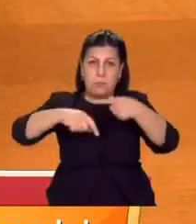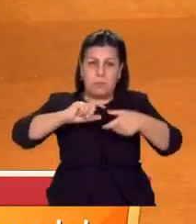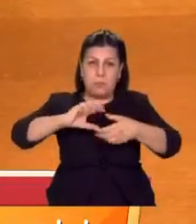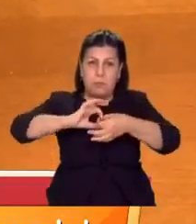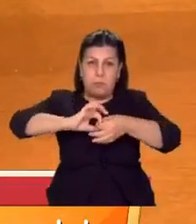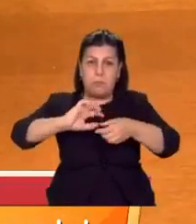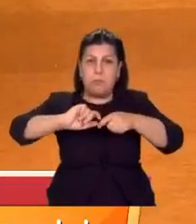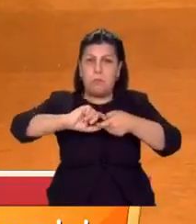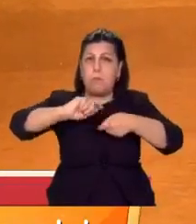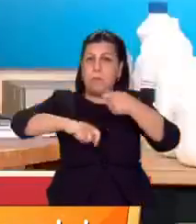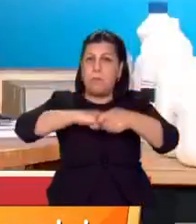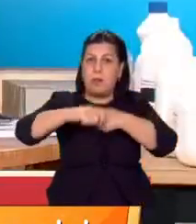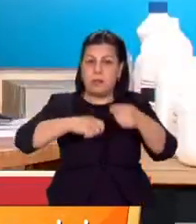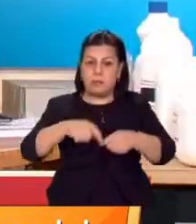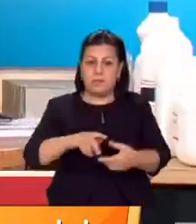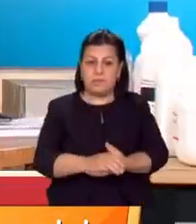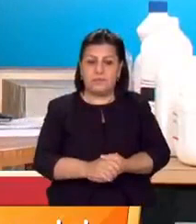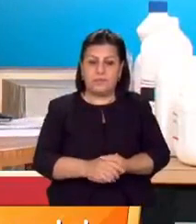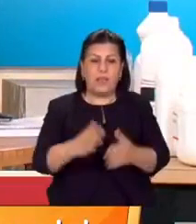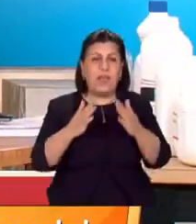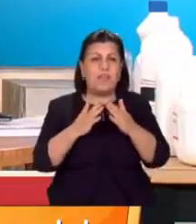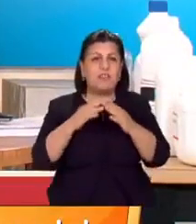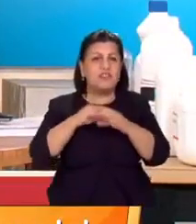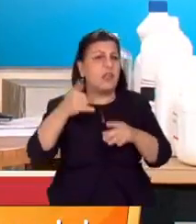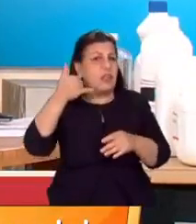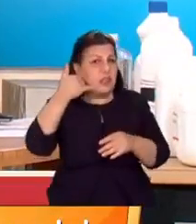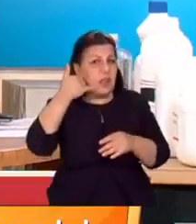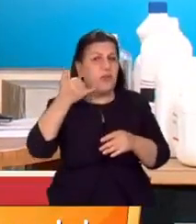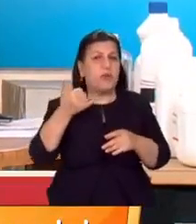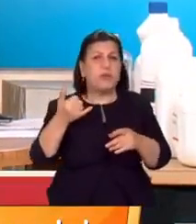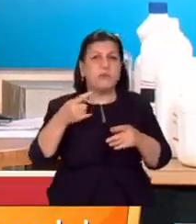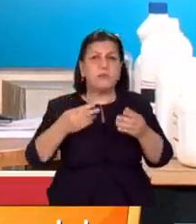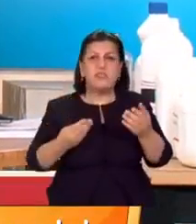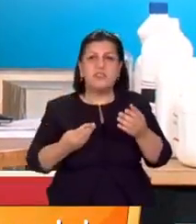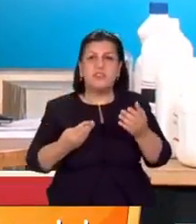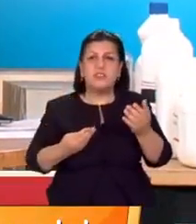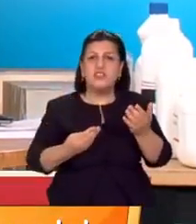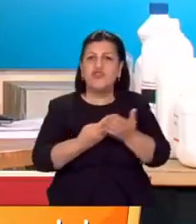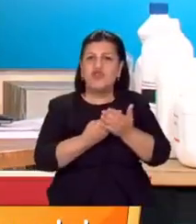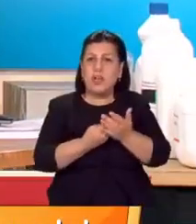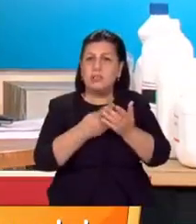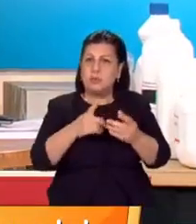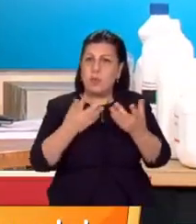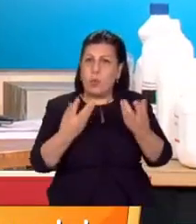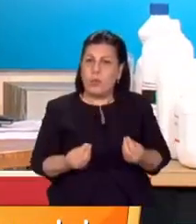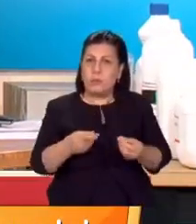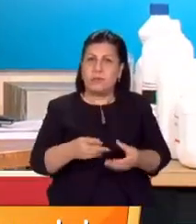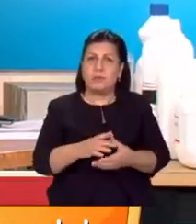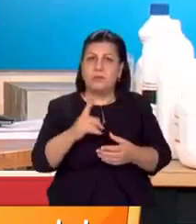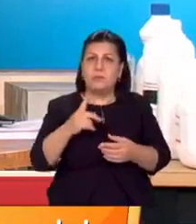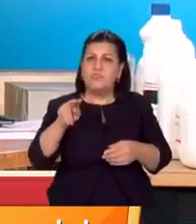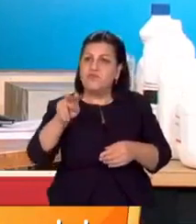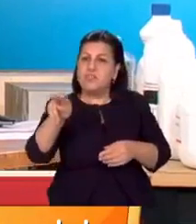geldim Bir güneş bir şarj aleti eski evinize böyle telefonu vesaire şeyin böyle şarjından artan bir şey olabilir doğrudan